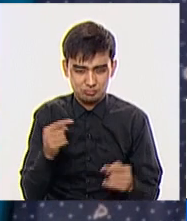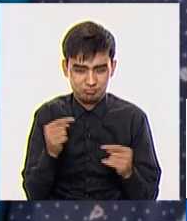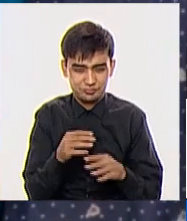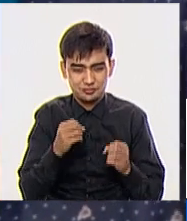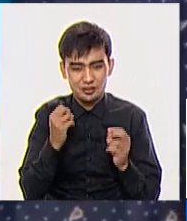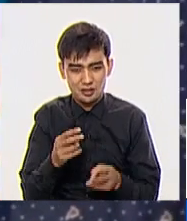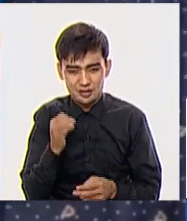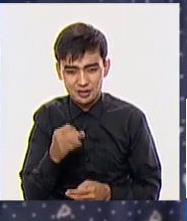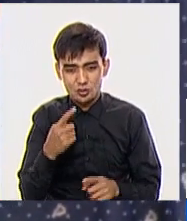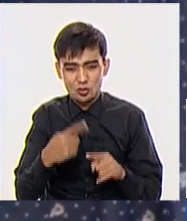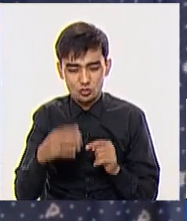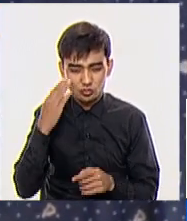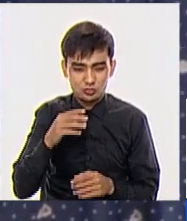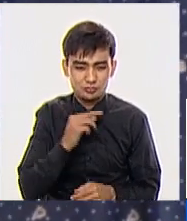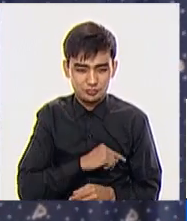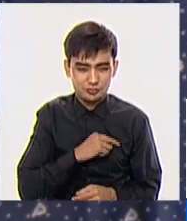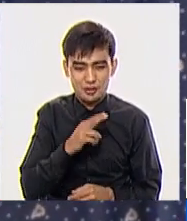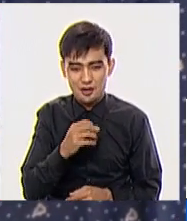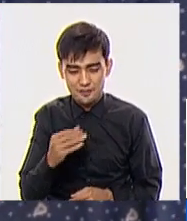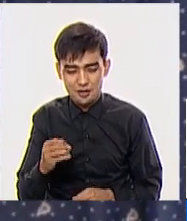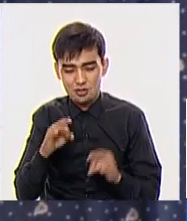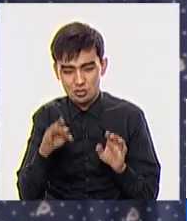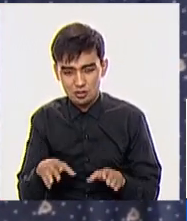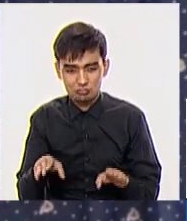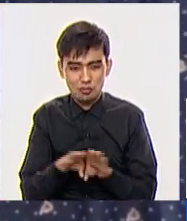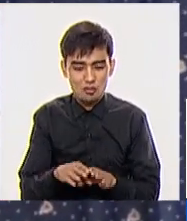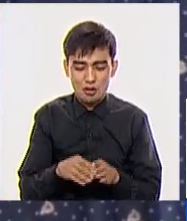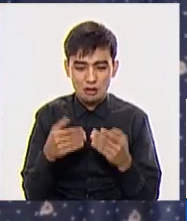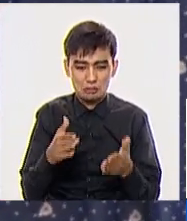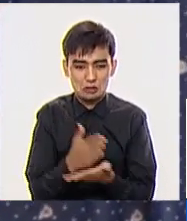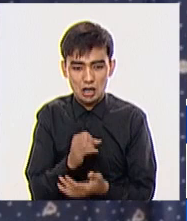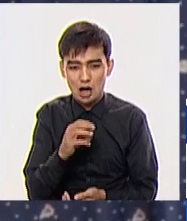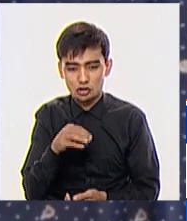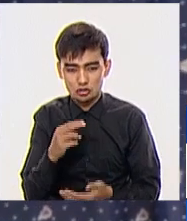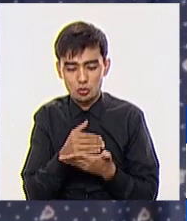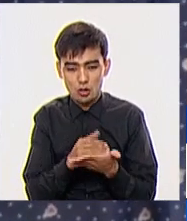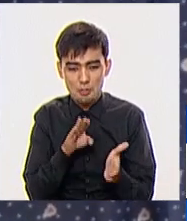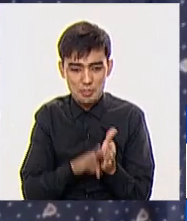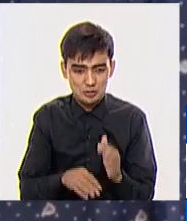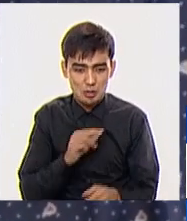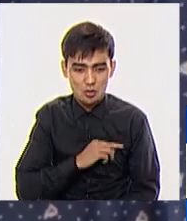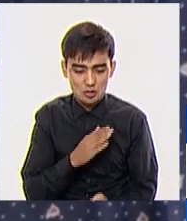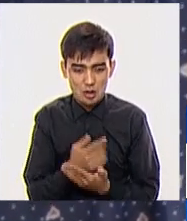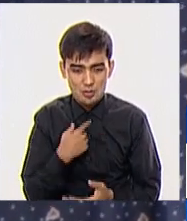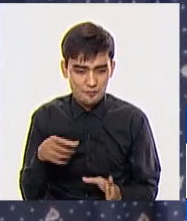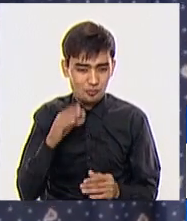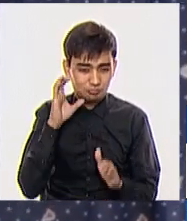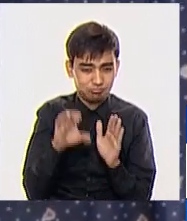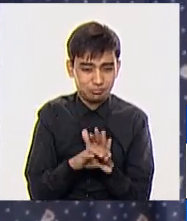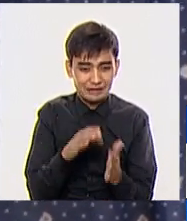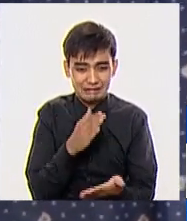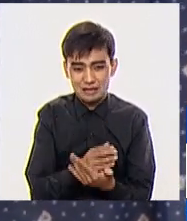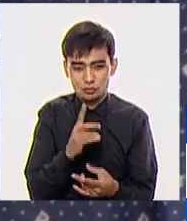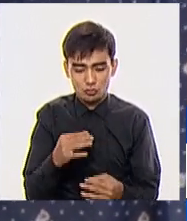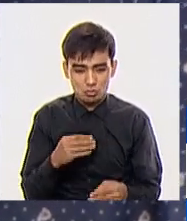деп санаймын. Өзге дәмханалар мен мейрамханалар ашықсыз да жұмыс істеп жатыр. Ал біз барлық санитарлық нормаларды сақтасақта